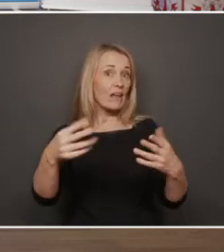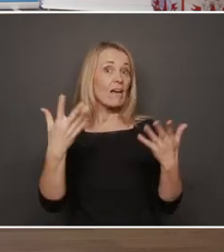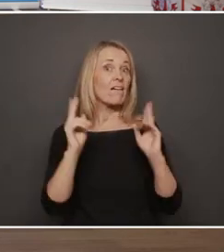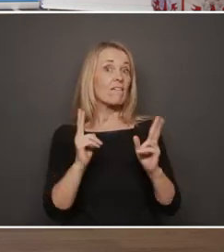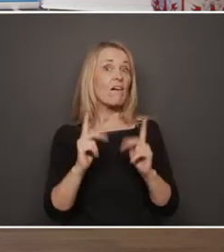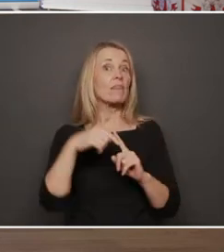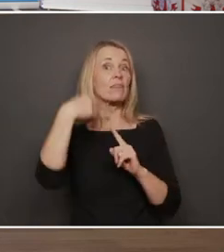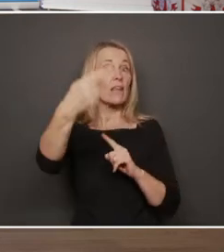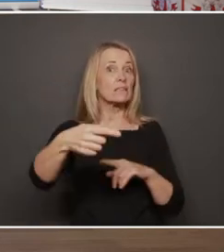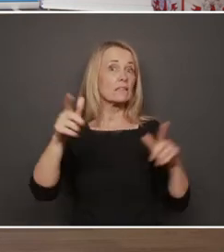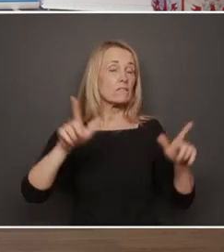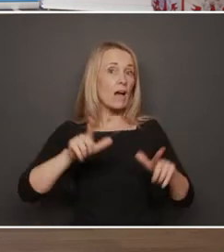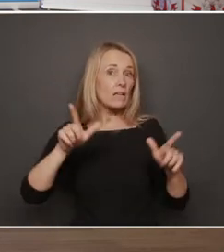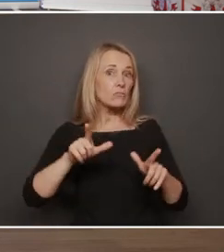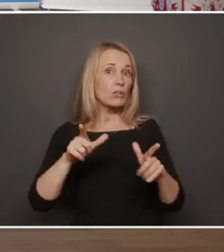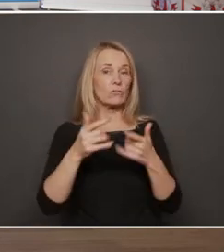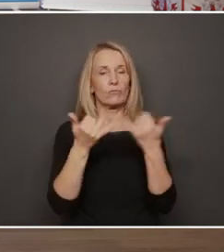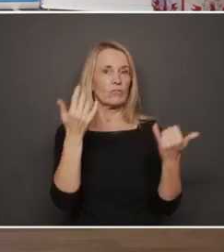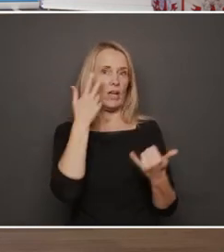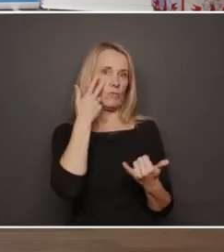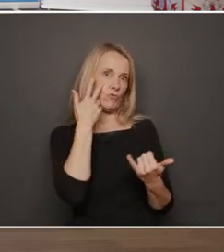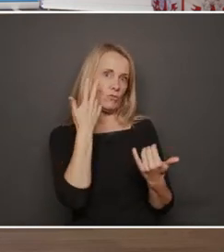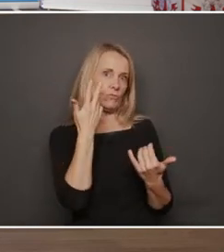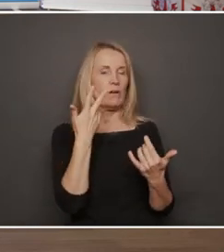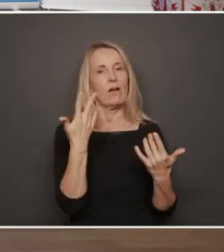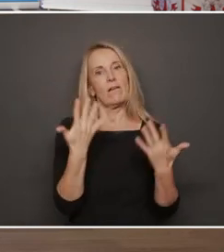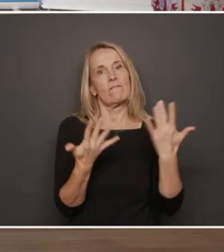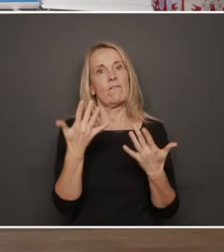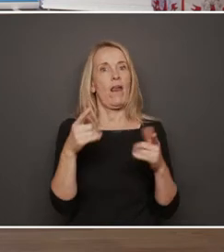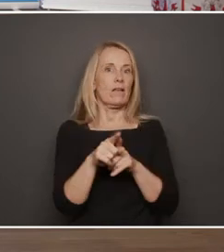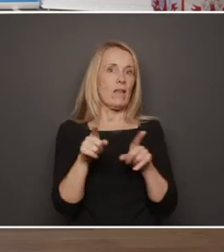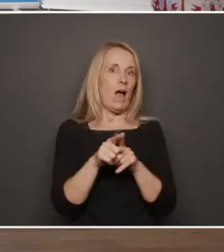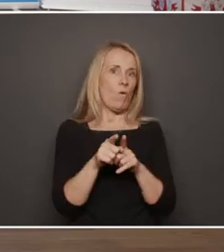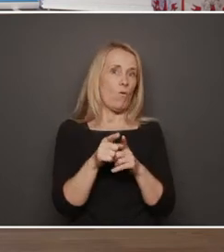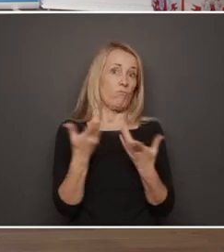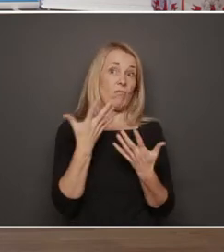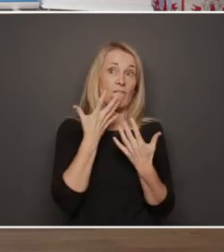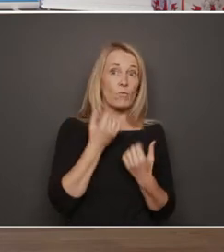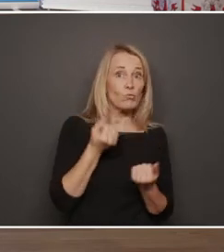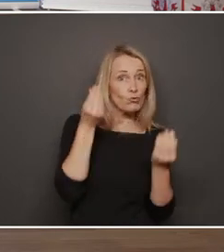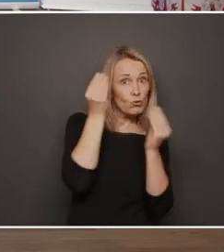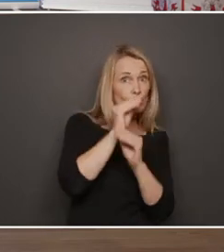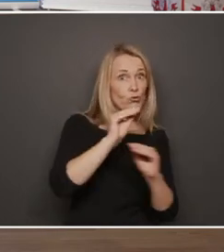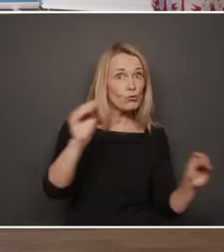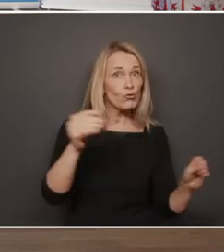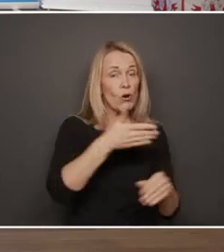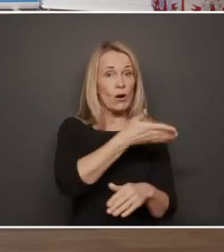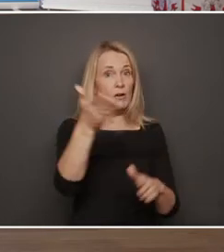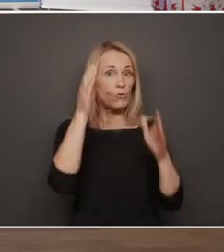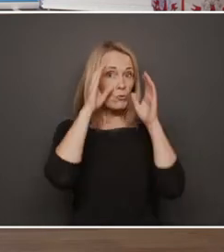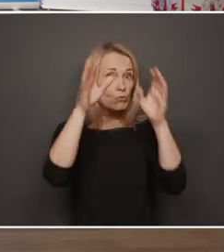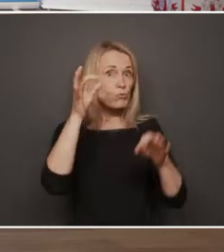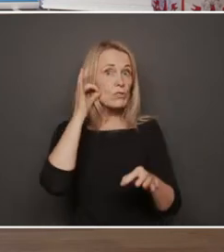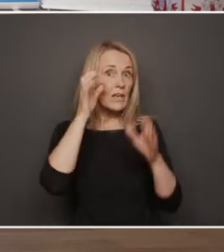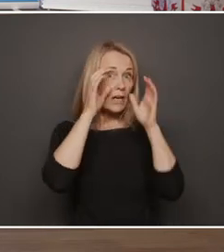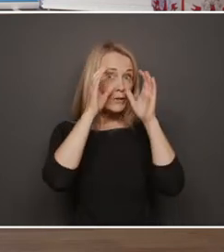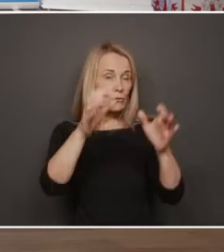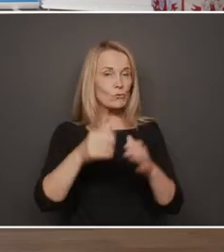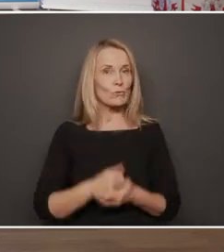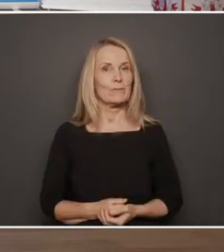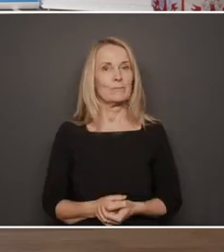nächste Veranstaltungen statt? Ja, oder auch einen Appell an Zuseher und Zuseherinnen zu Hause vor den